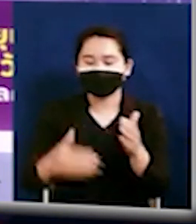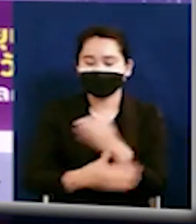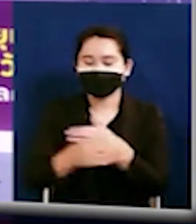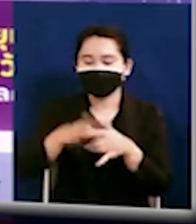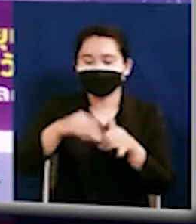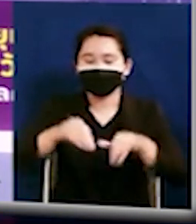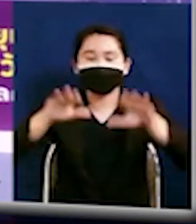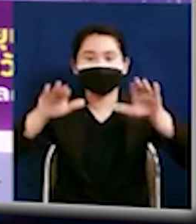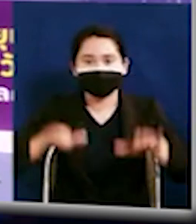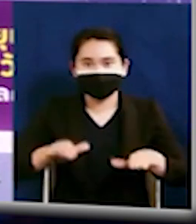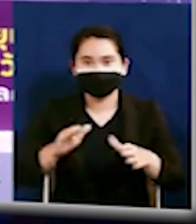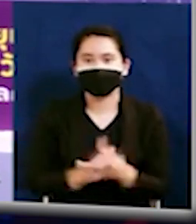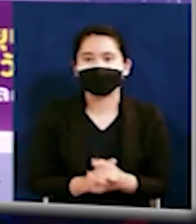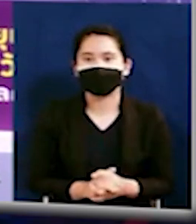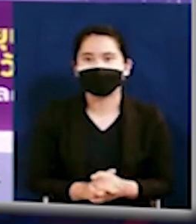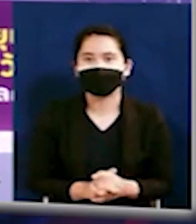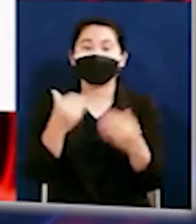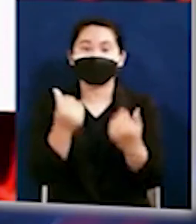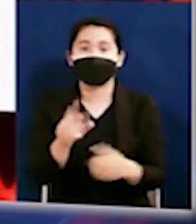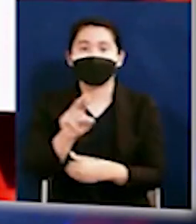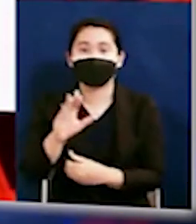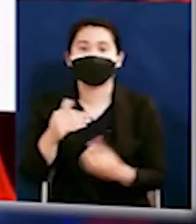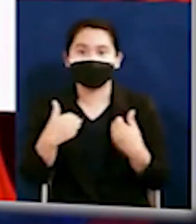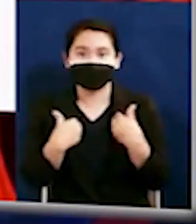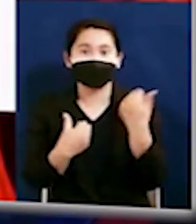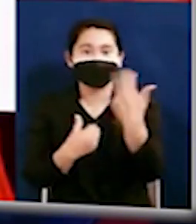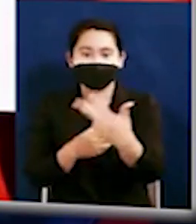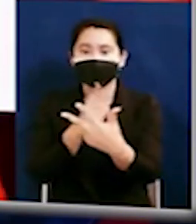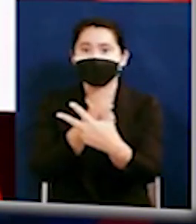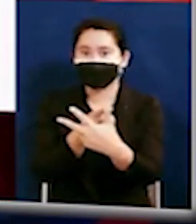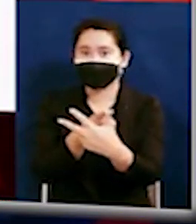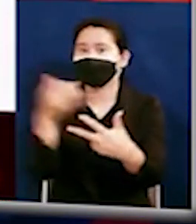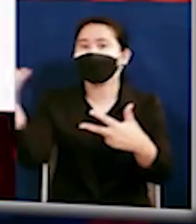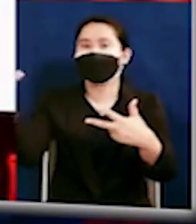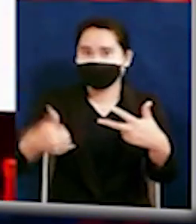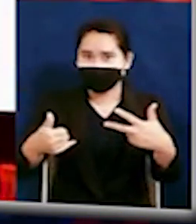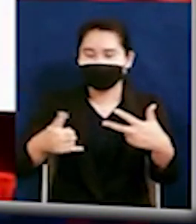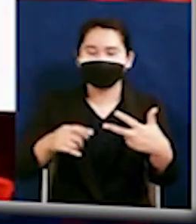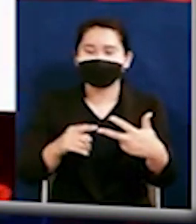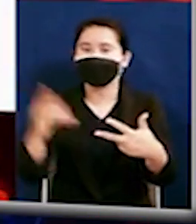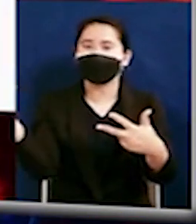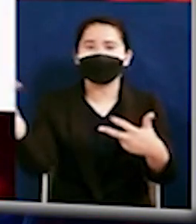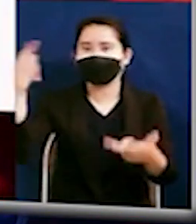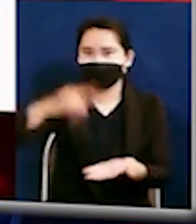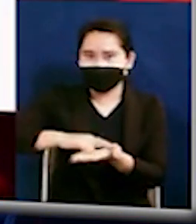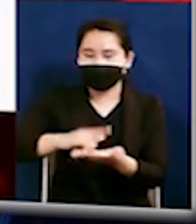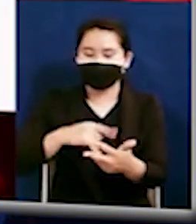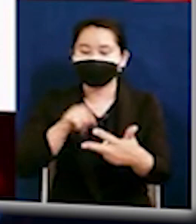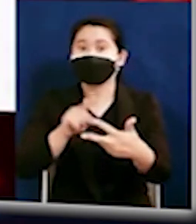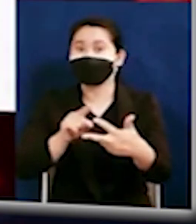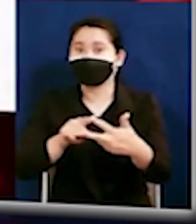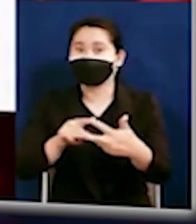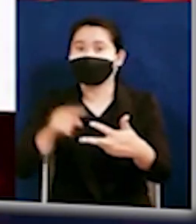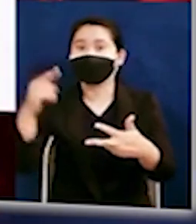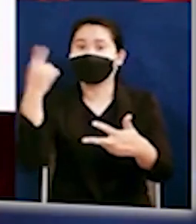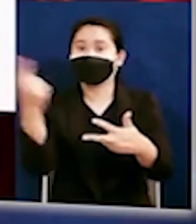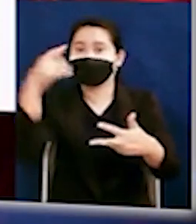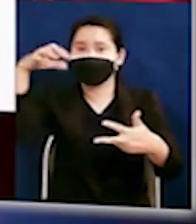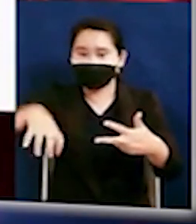26พฤศจิกาจนถึง18ธันวาคมนี่นะครับตอนนี้สะสมไปแล้ว514ค